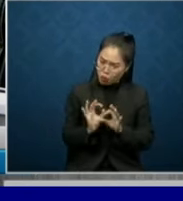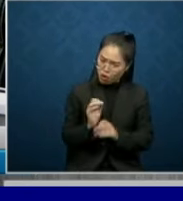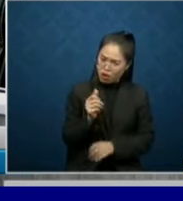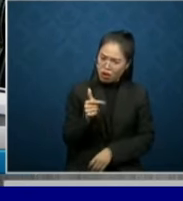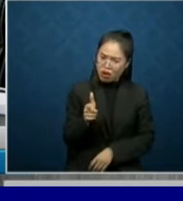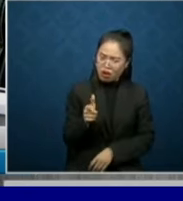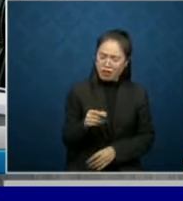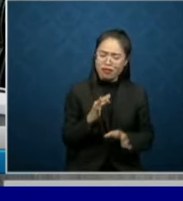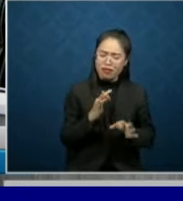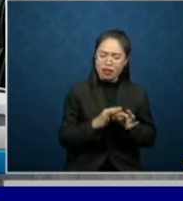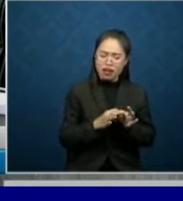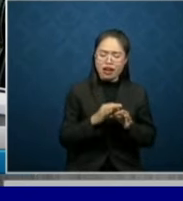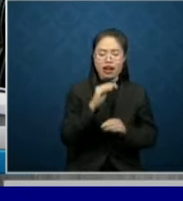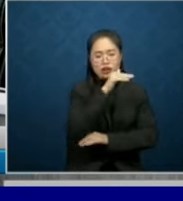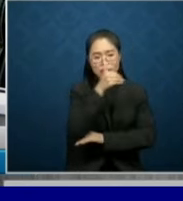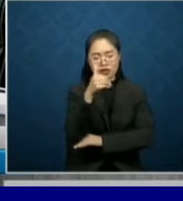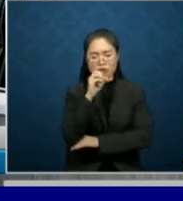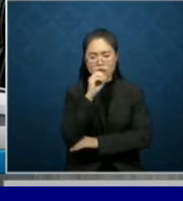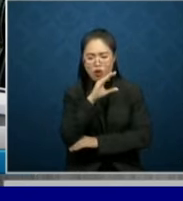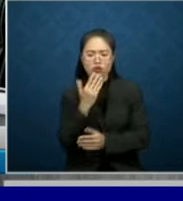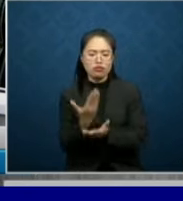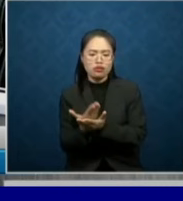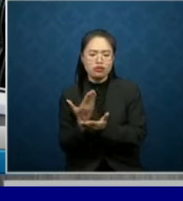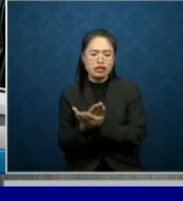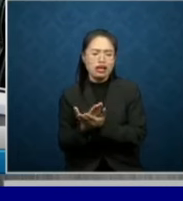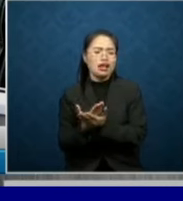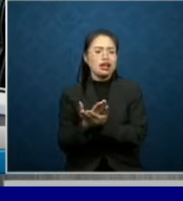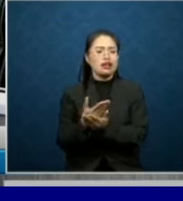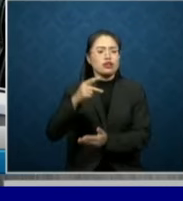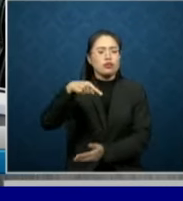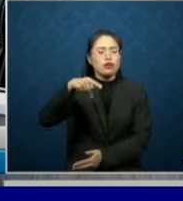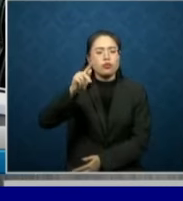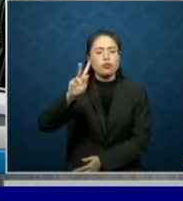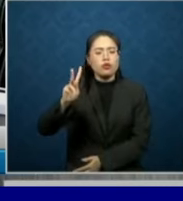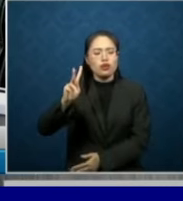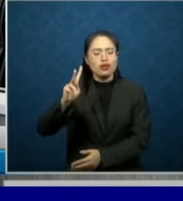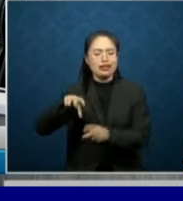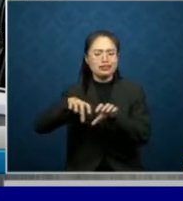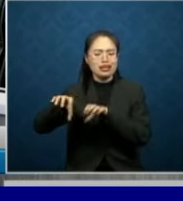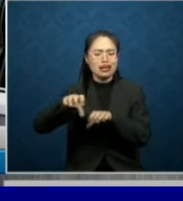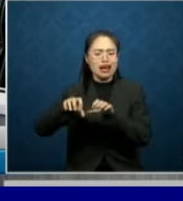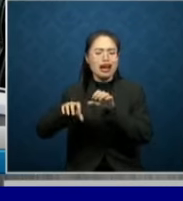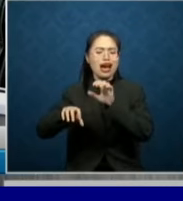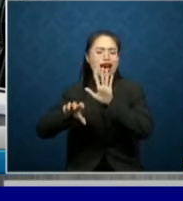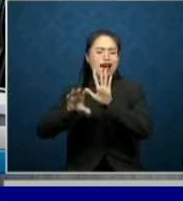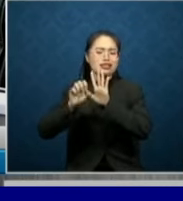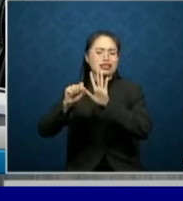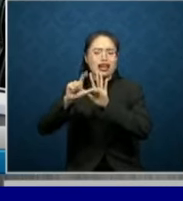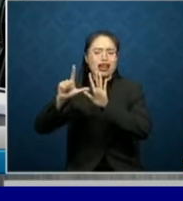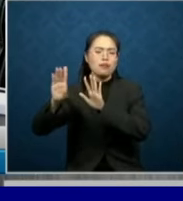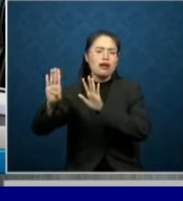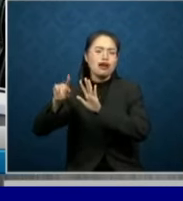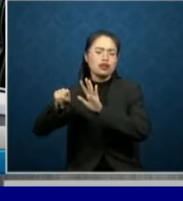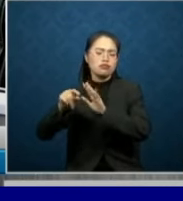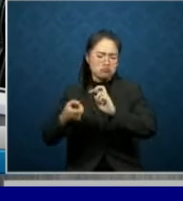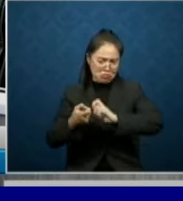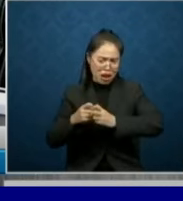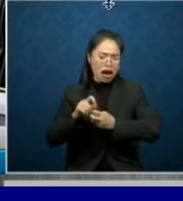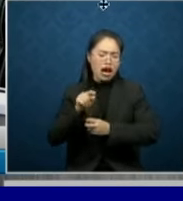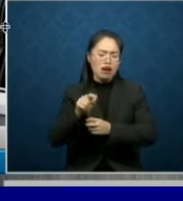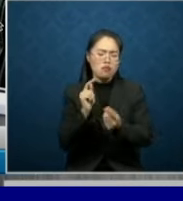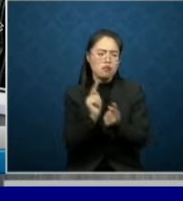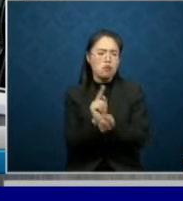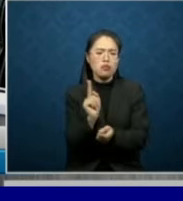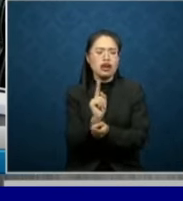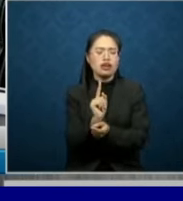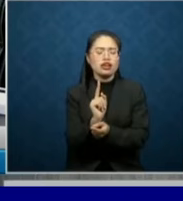ทศไทยให้ข้อมูลว่าการออกพรกู้เงิน500,000ล้านในประการบริโภคระยะสั้นผ่านการโอนเงินจากภาครัฐสู่ประชาชนพบว่าตัว